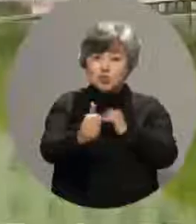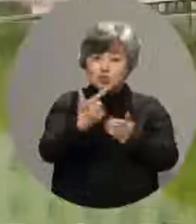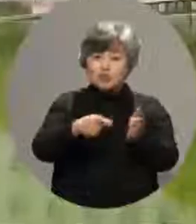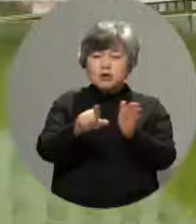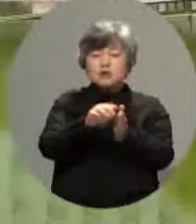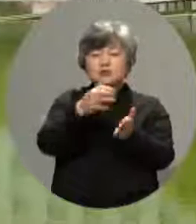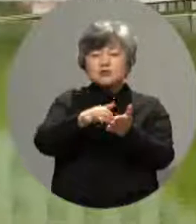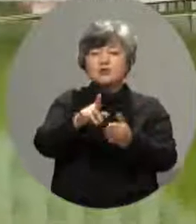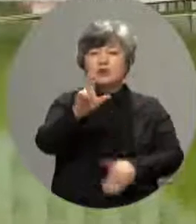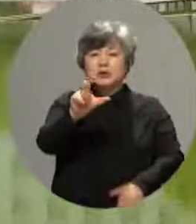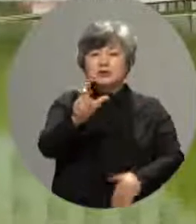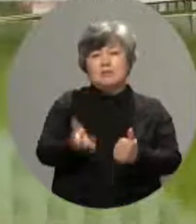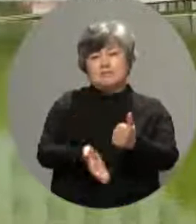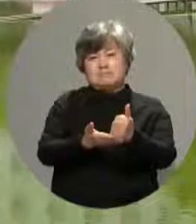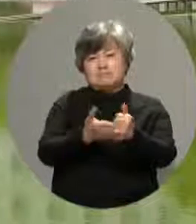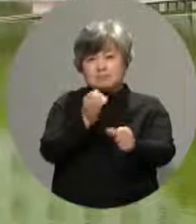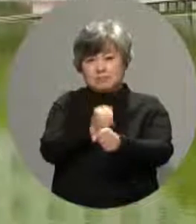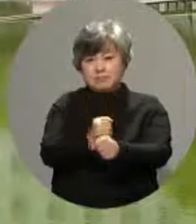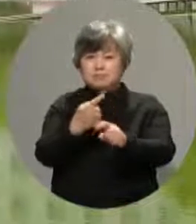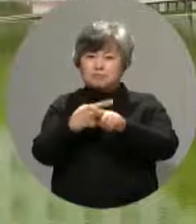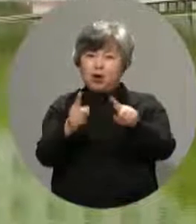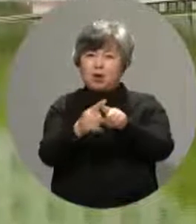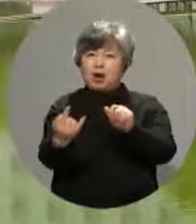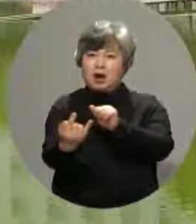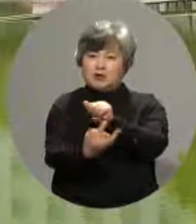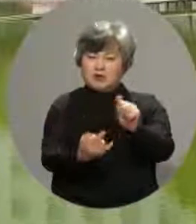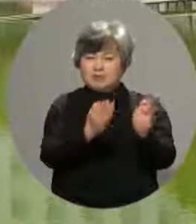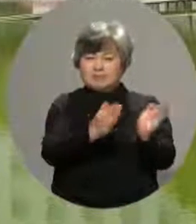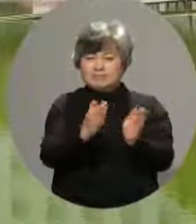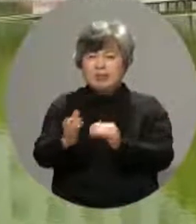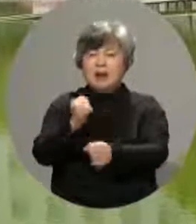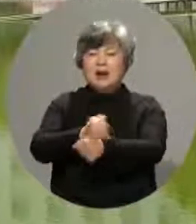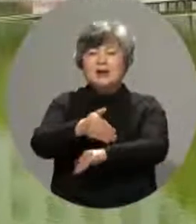15명을 추천받아 평가 위원회를 구성할 예정입니다